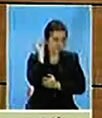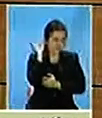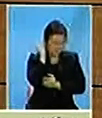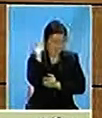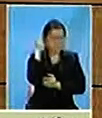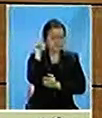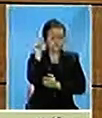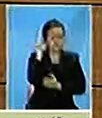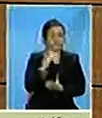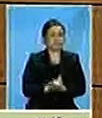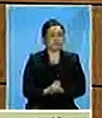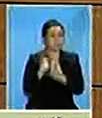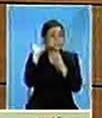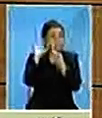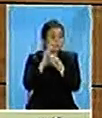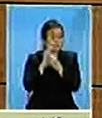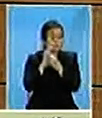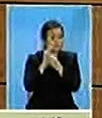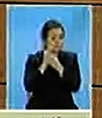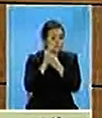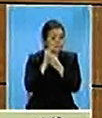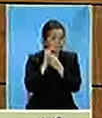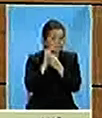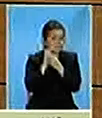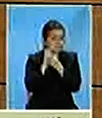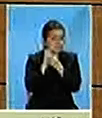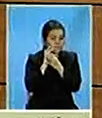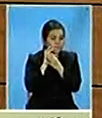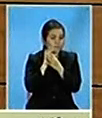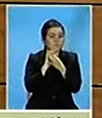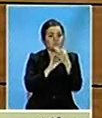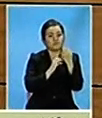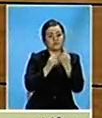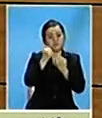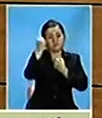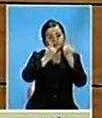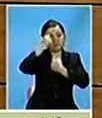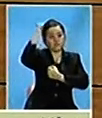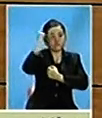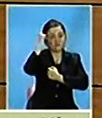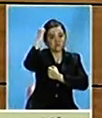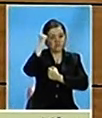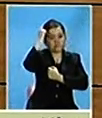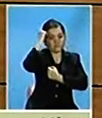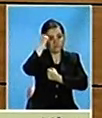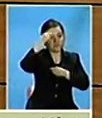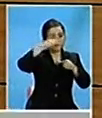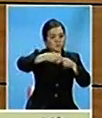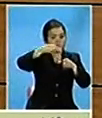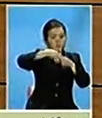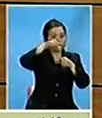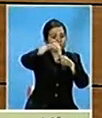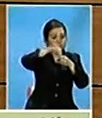ของการที่จะนำรถเมล์ระบบ NGV ที่เค